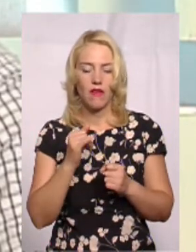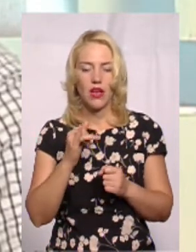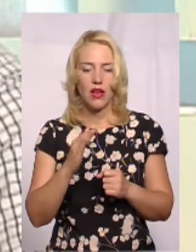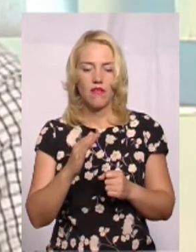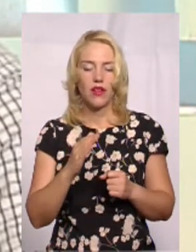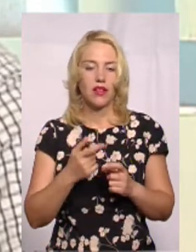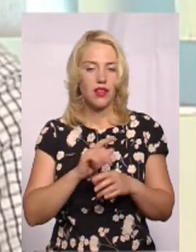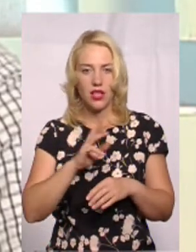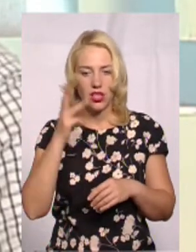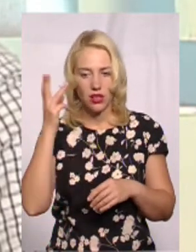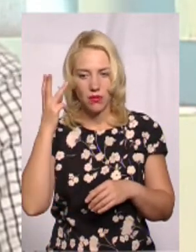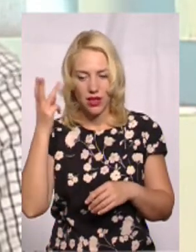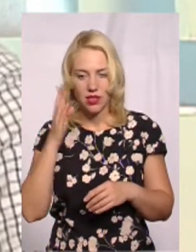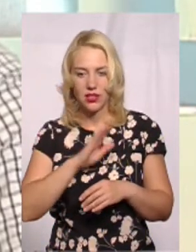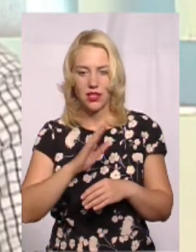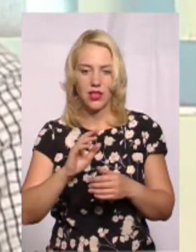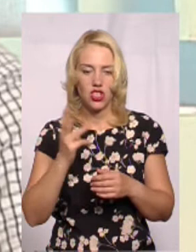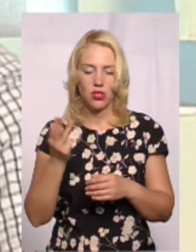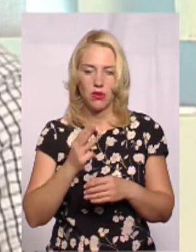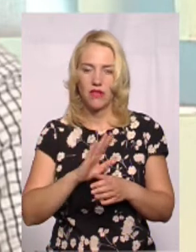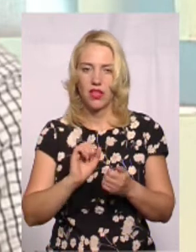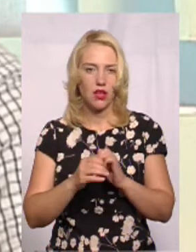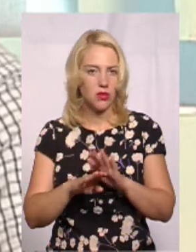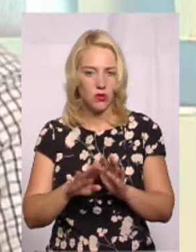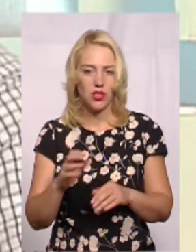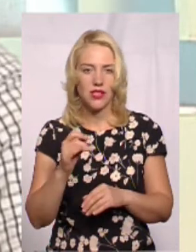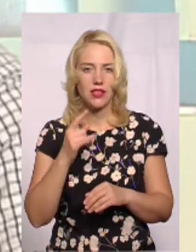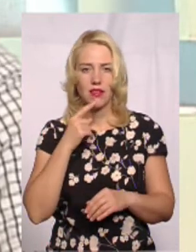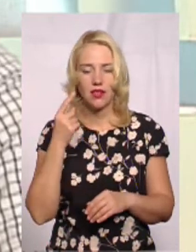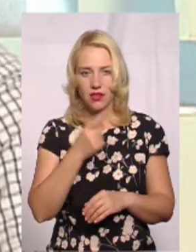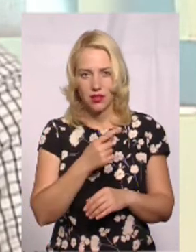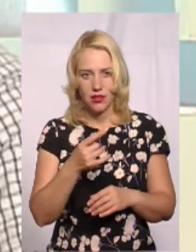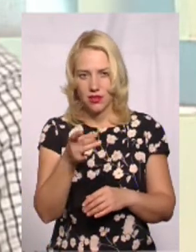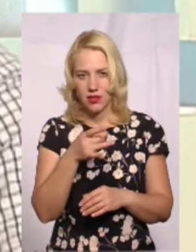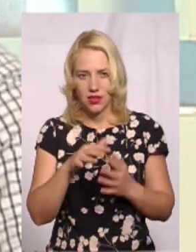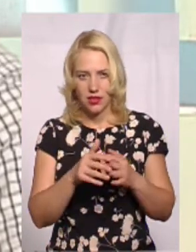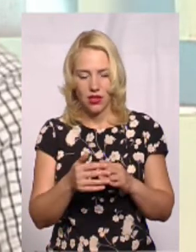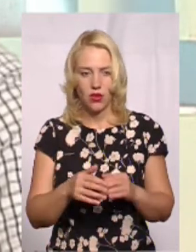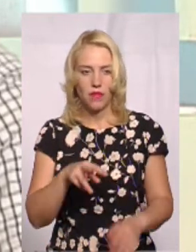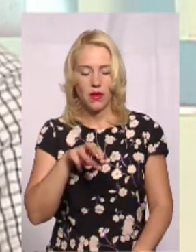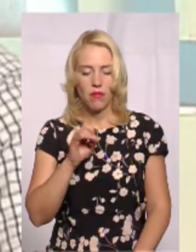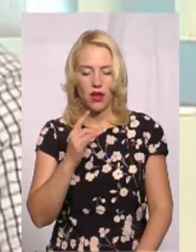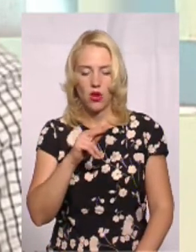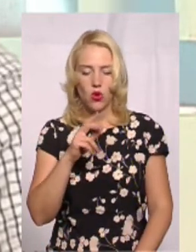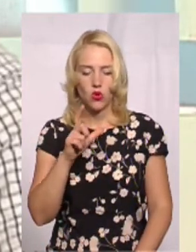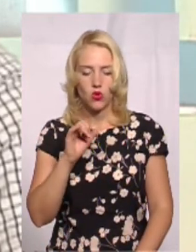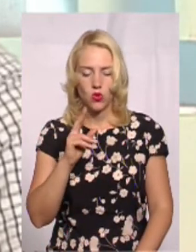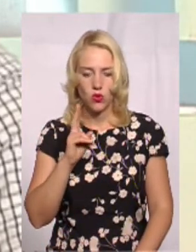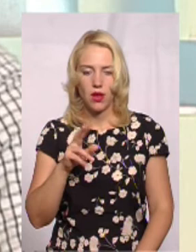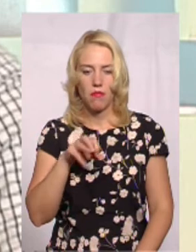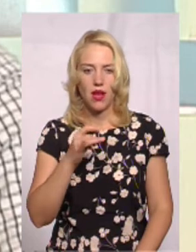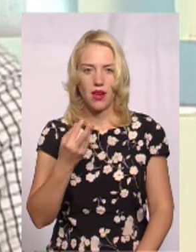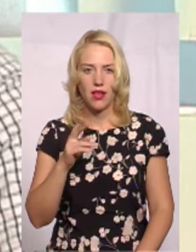не в Хмельницькому, не в Кам'янці-Подільському. Яскравий приклад другий можу сказати. Цього року Мандзюк Марія, учениця